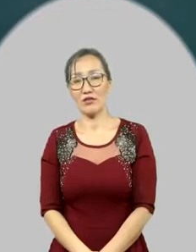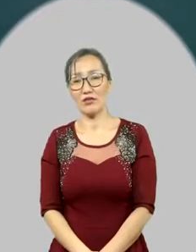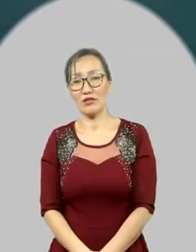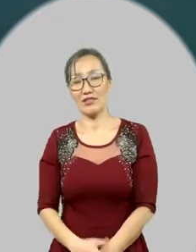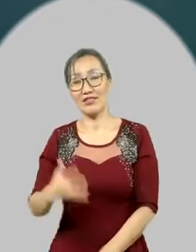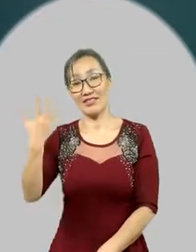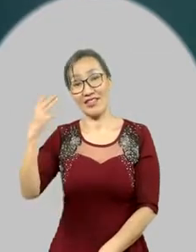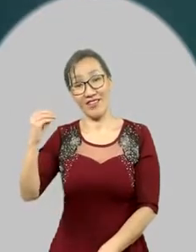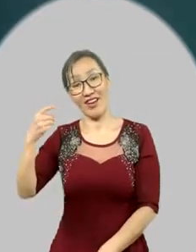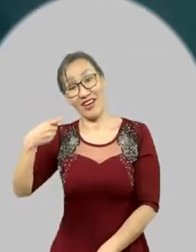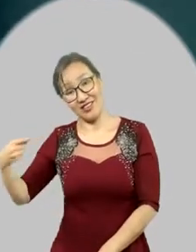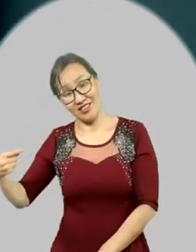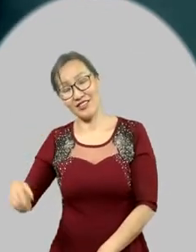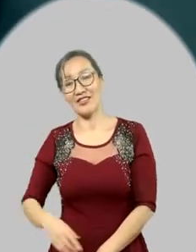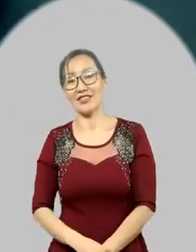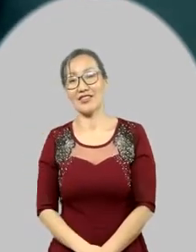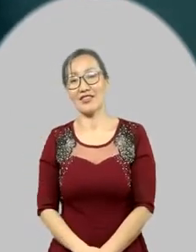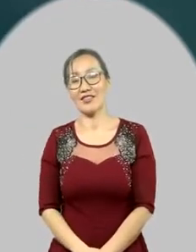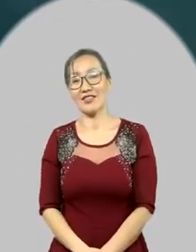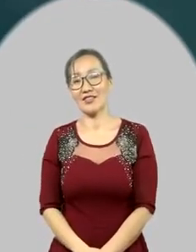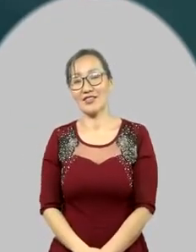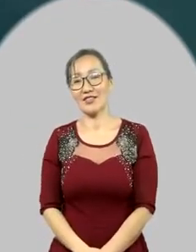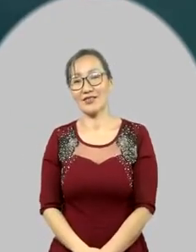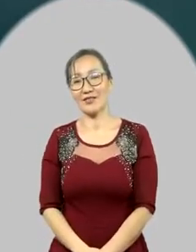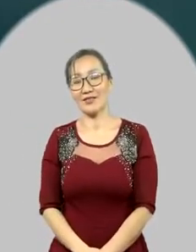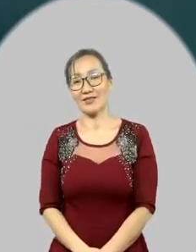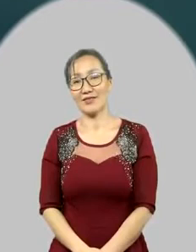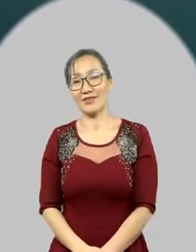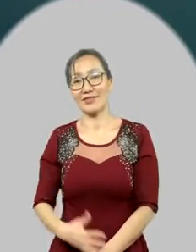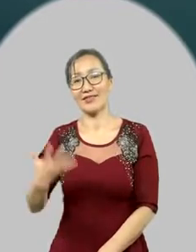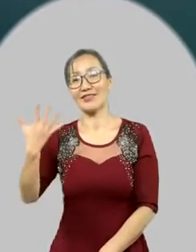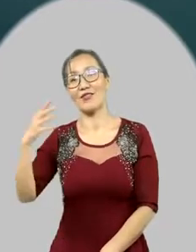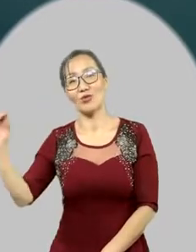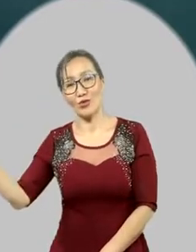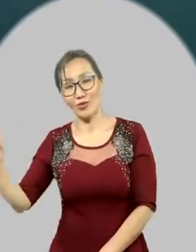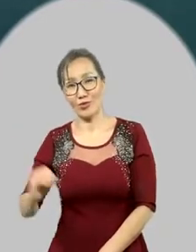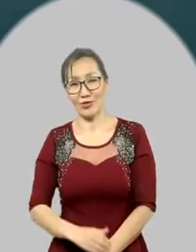За дараагийн тоо мөн 50-аар буурсан байгаа.